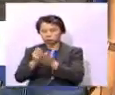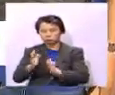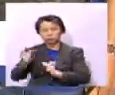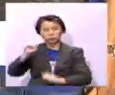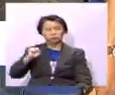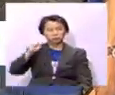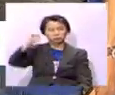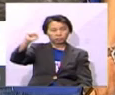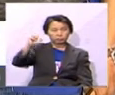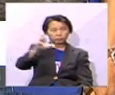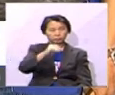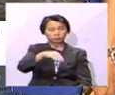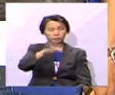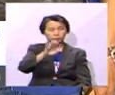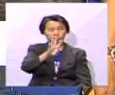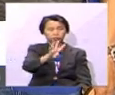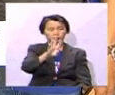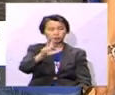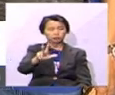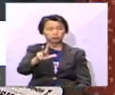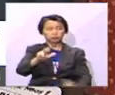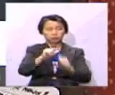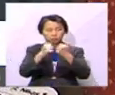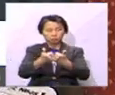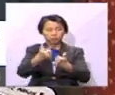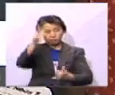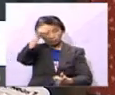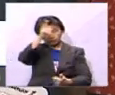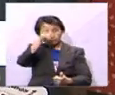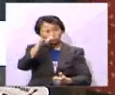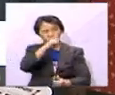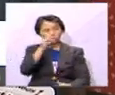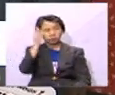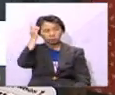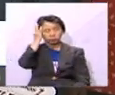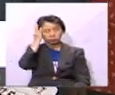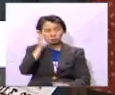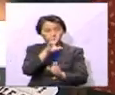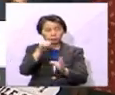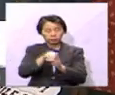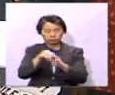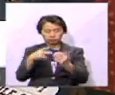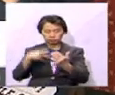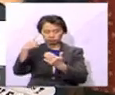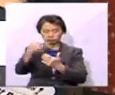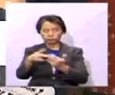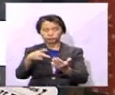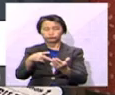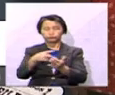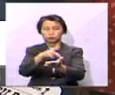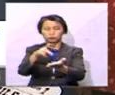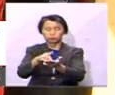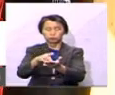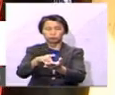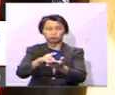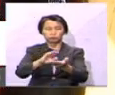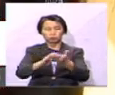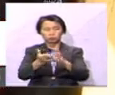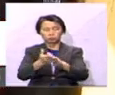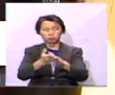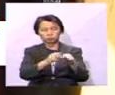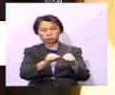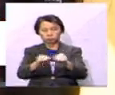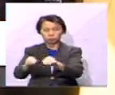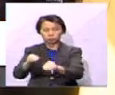Sabah serta lebih 43 agensi kerajaan negeri dan persekutuan yang terlibat dalam program Pusat Transformasi Komuniti Bergerak